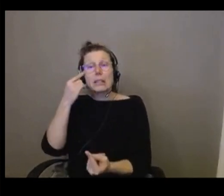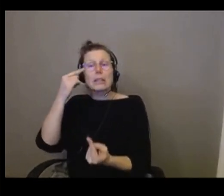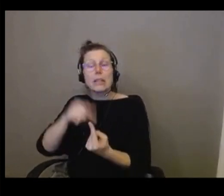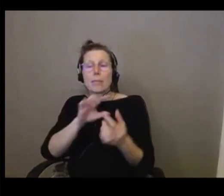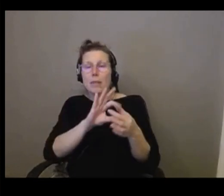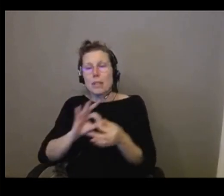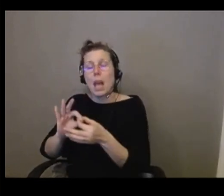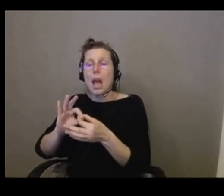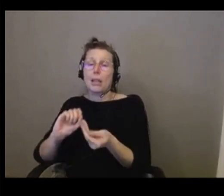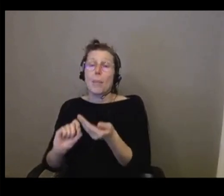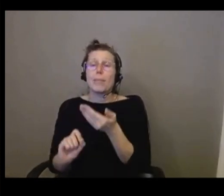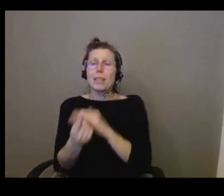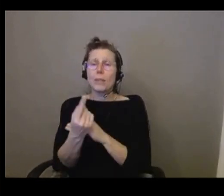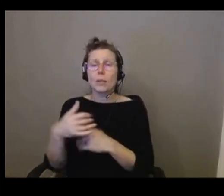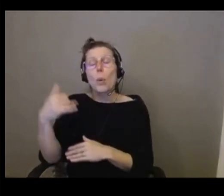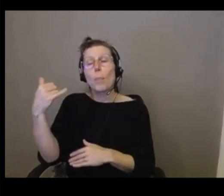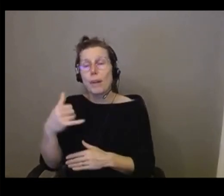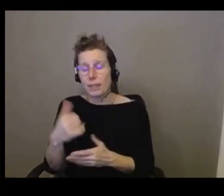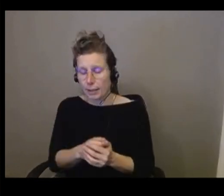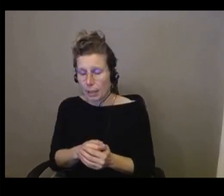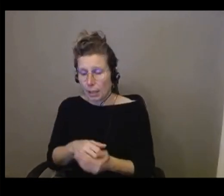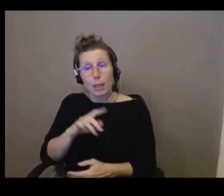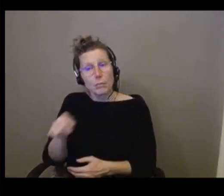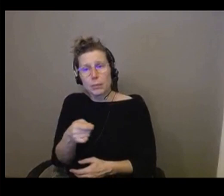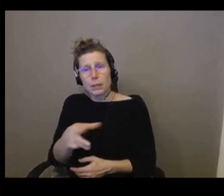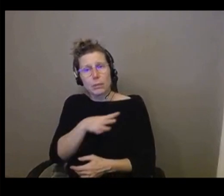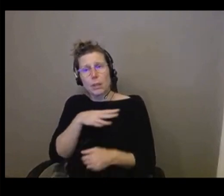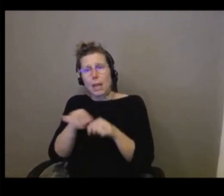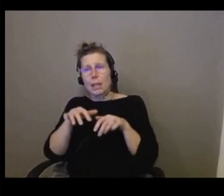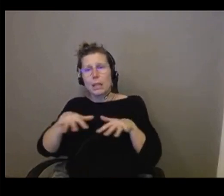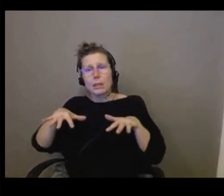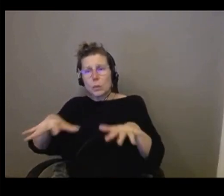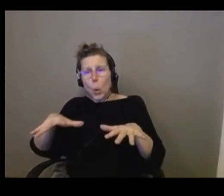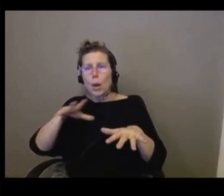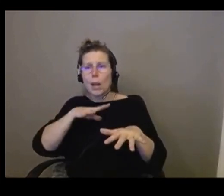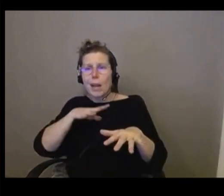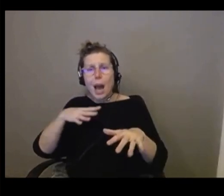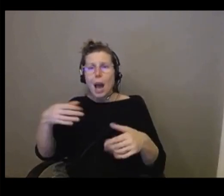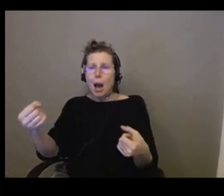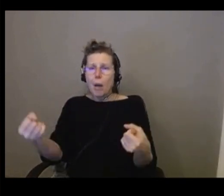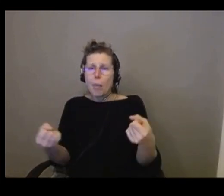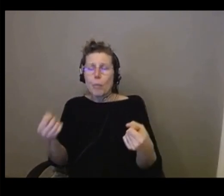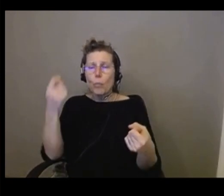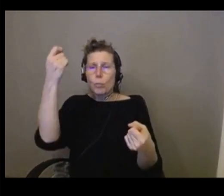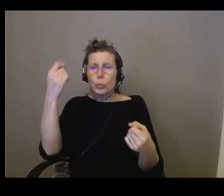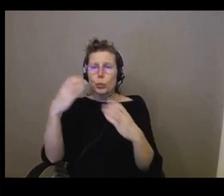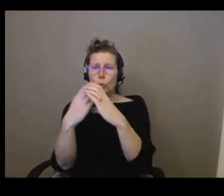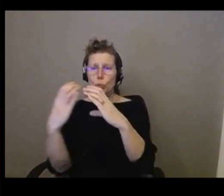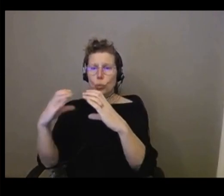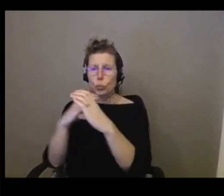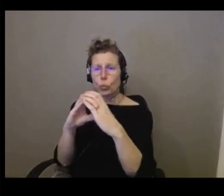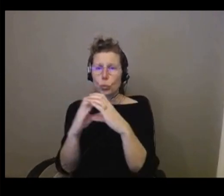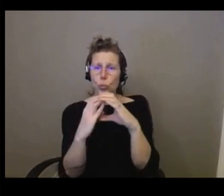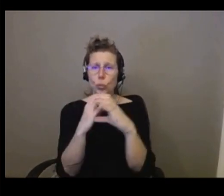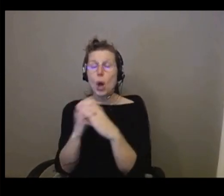terminés. Mais en tout cas, oui, il y a des réseaux où vous avez des véhicules où il y a 2 places dédiées pour les personnes en fauteuil roulant à bord.